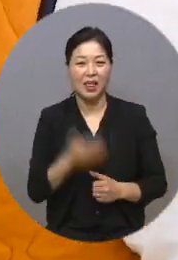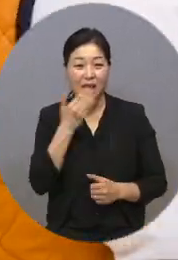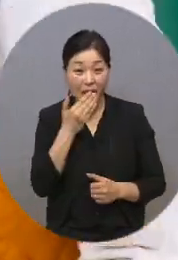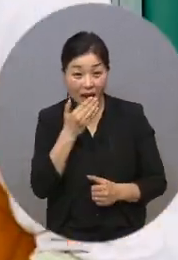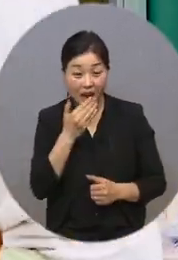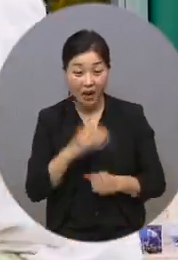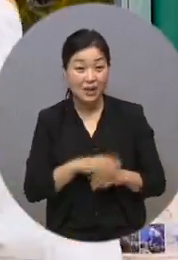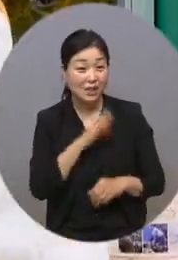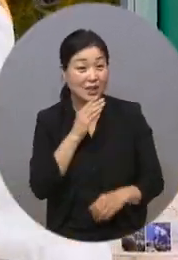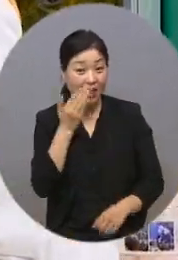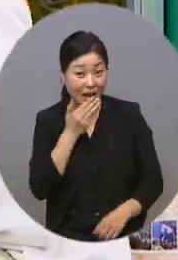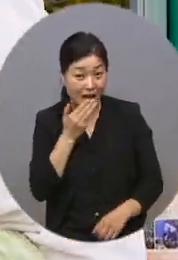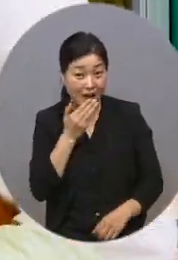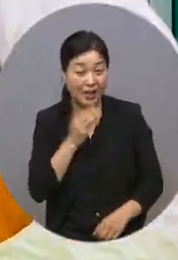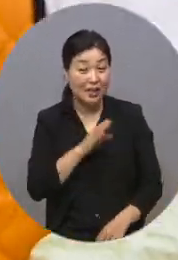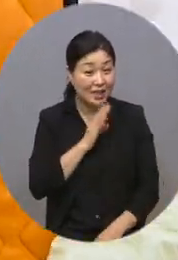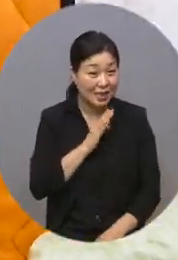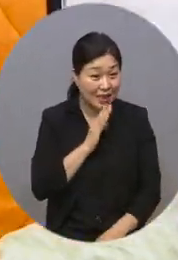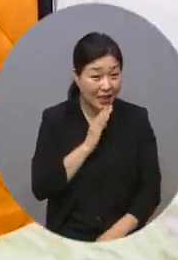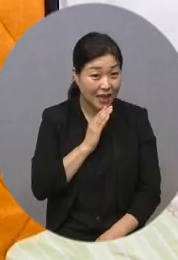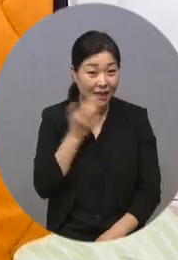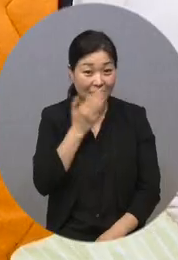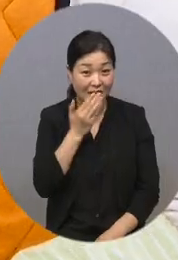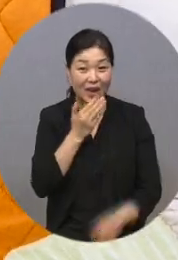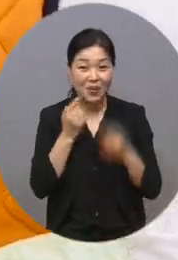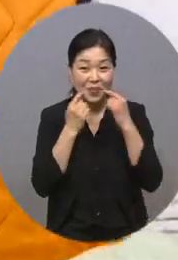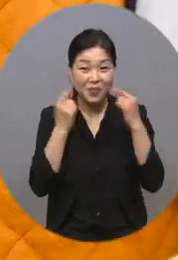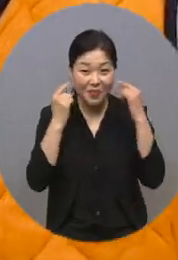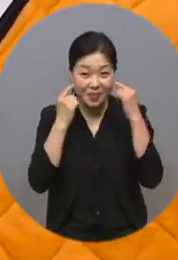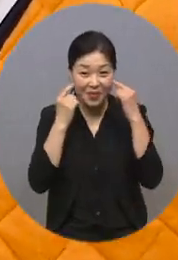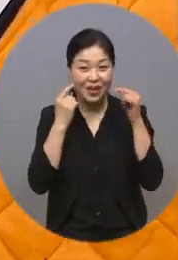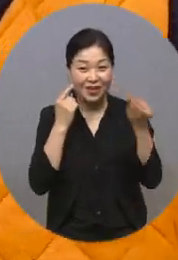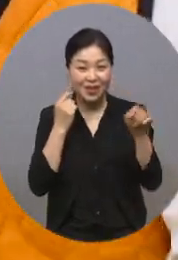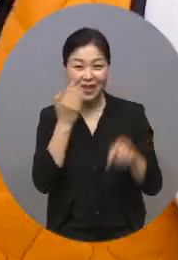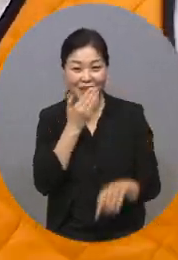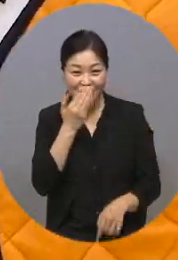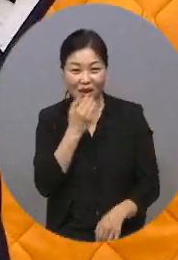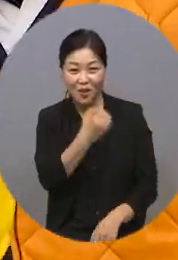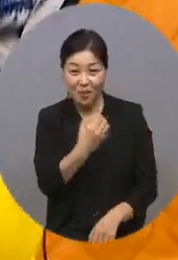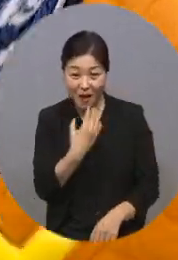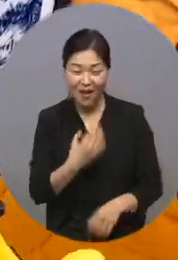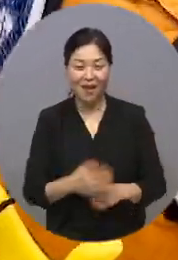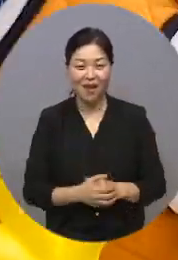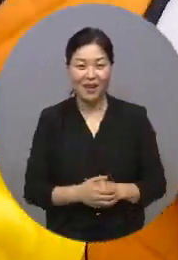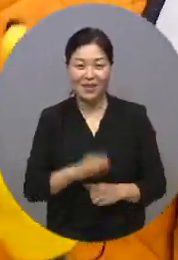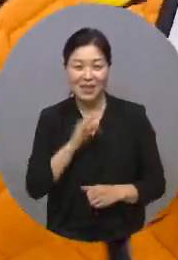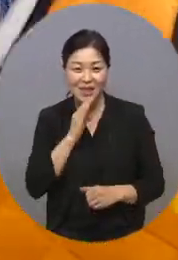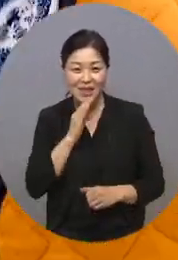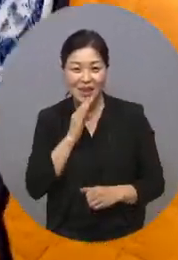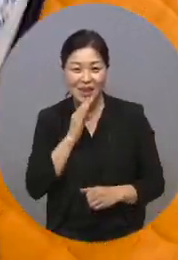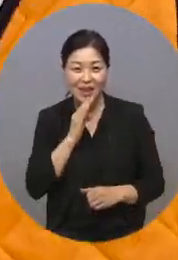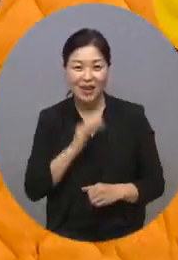달아요? 달아요, 진짜? 아, 이렇게 환한 미소로 달려고 하시는데 진짜죠?